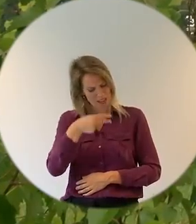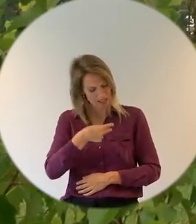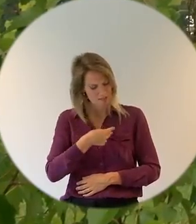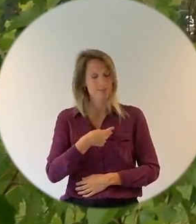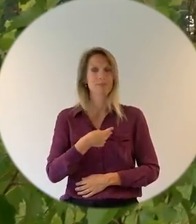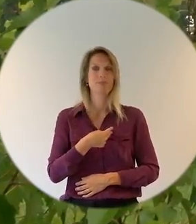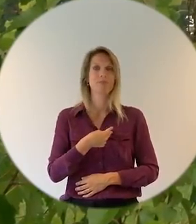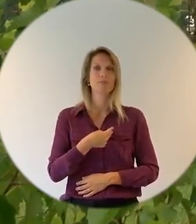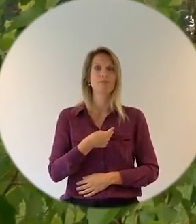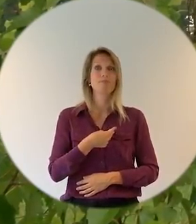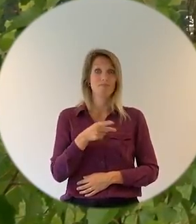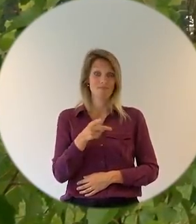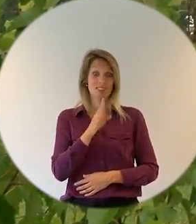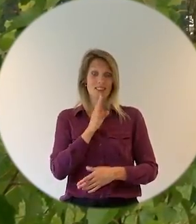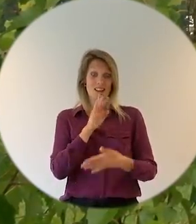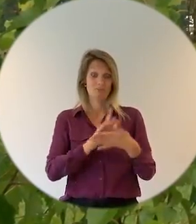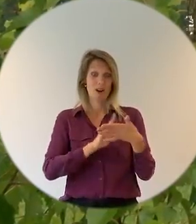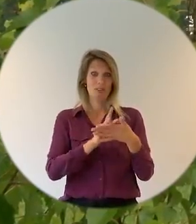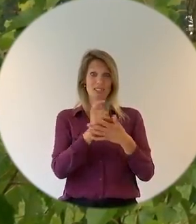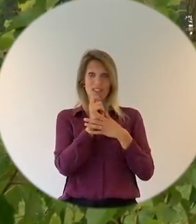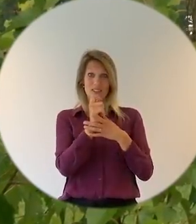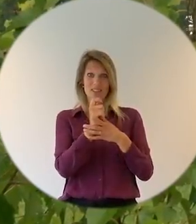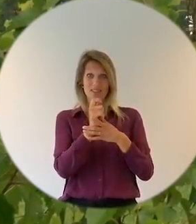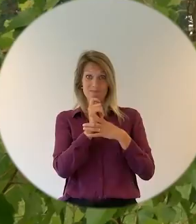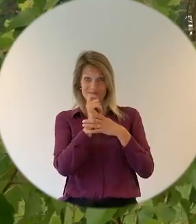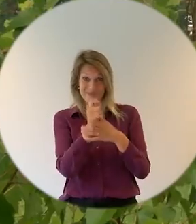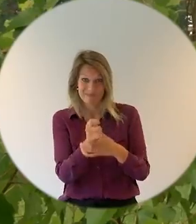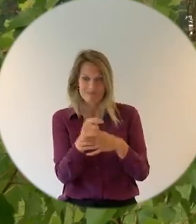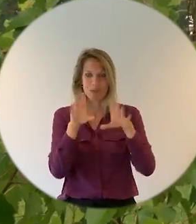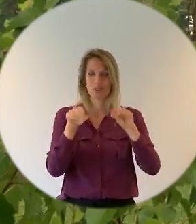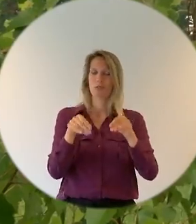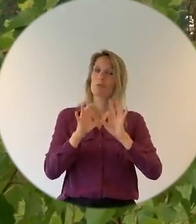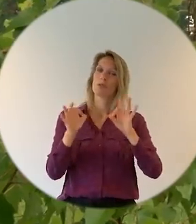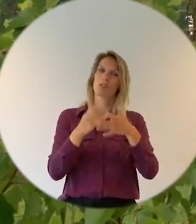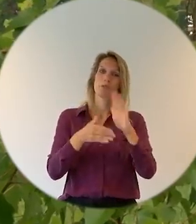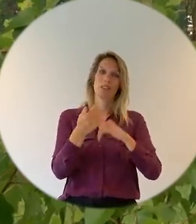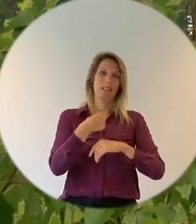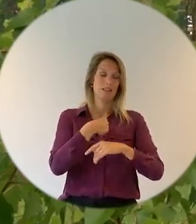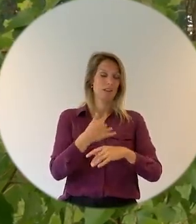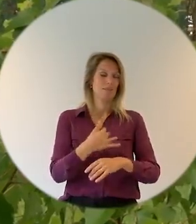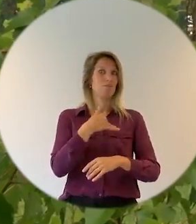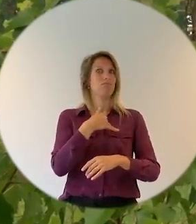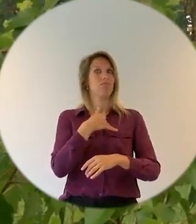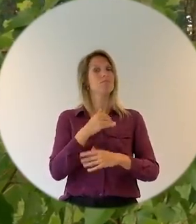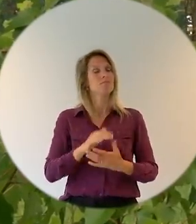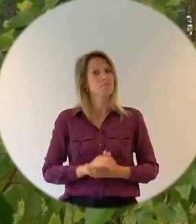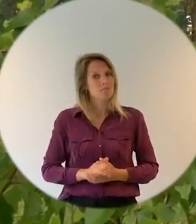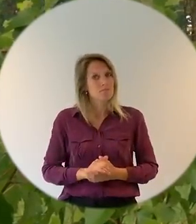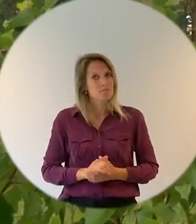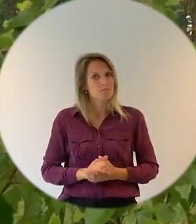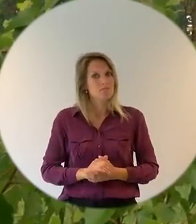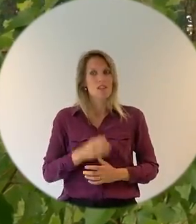deze adviezen geeft, doet hij dat op een hele bijzondere manier. Ik ben er eigenlijk wel van onder de indruk. Want in plaats van